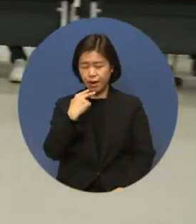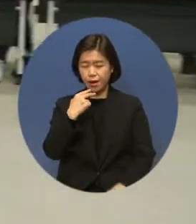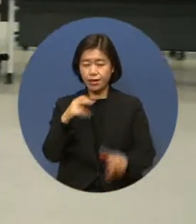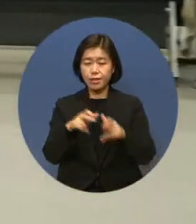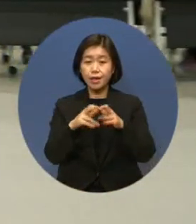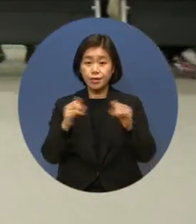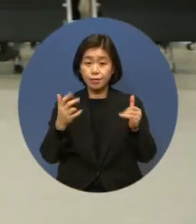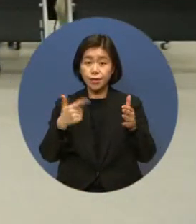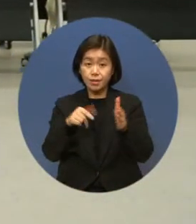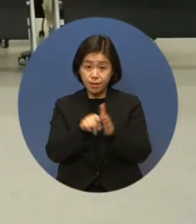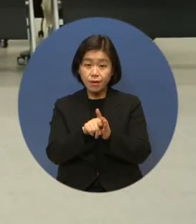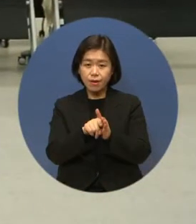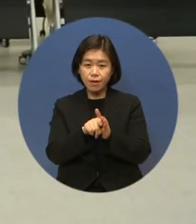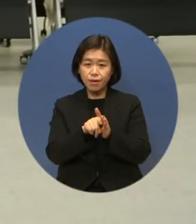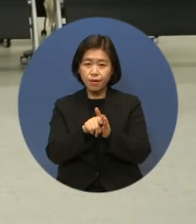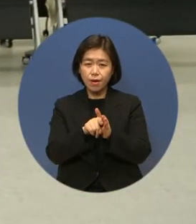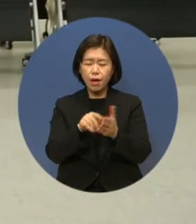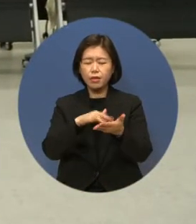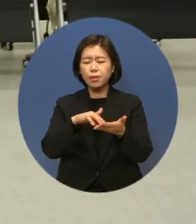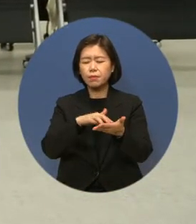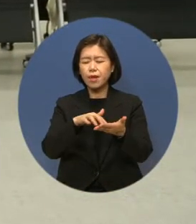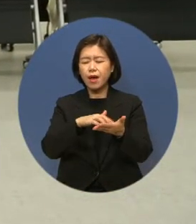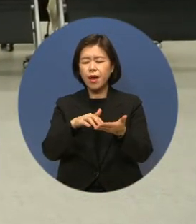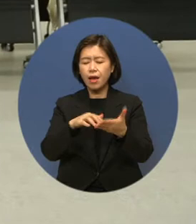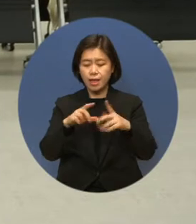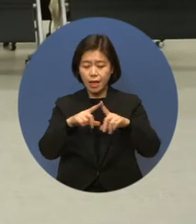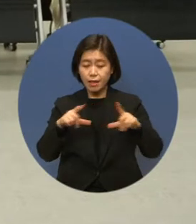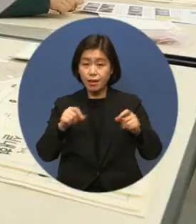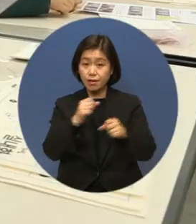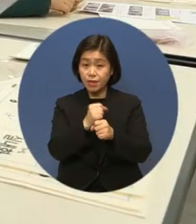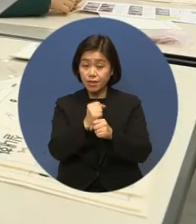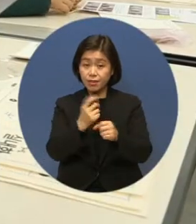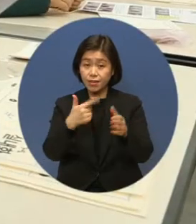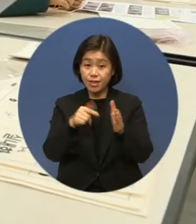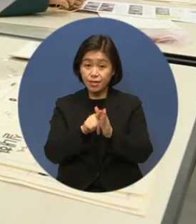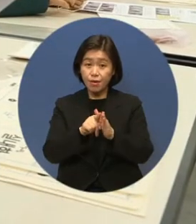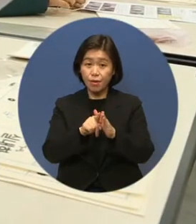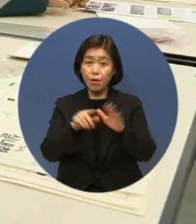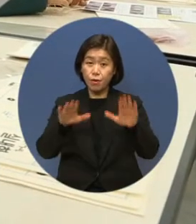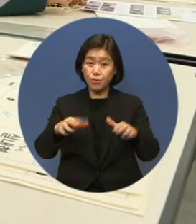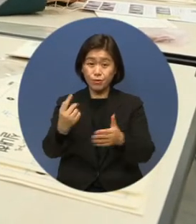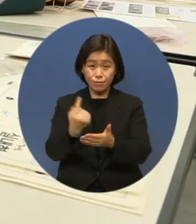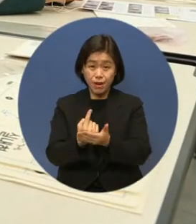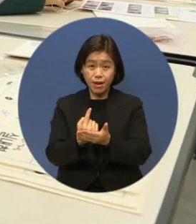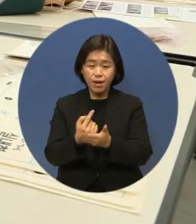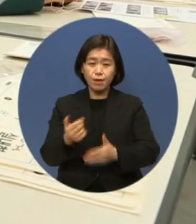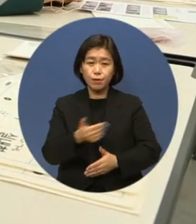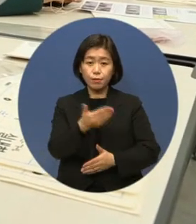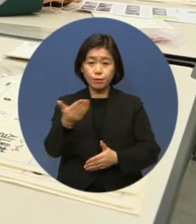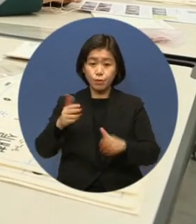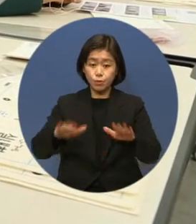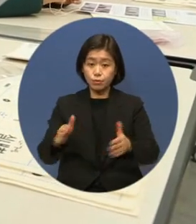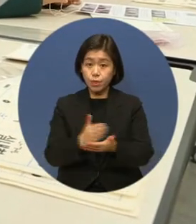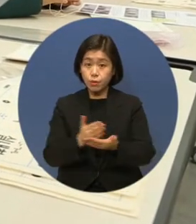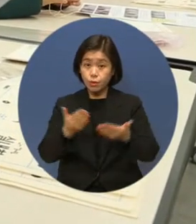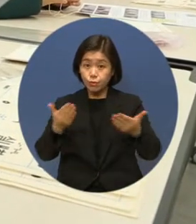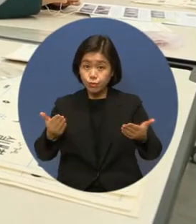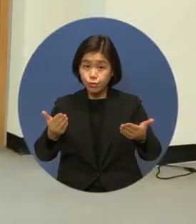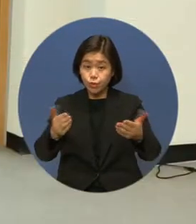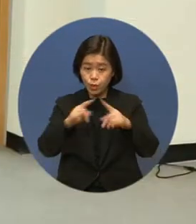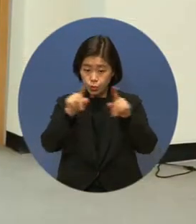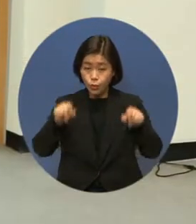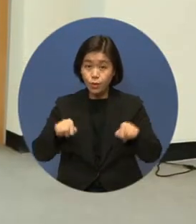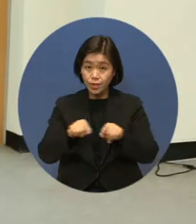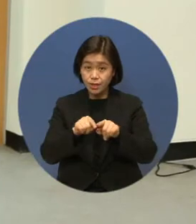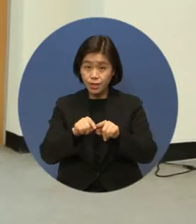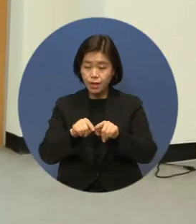위해서 그 점자 단어카드 만들기 활동을 할 거예요. 그래서 여러분들 나눠드린 키트 이따가 우리 강사님 나오셔서